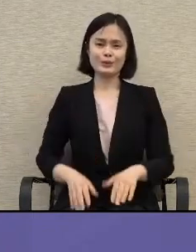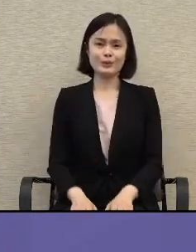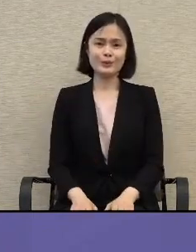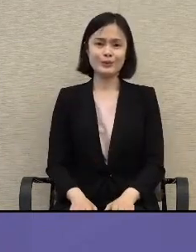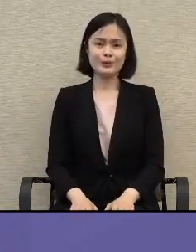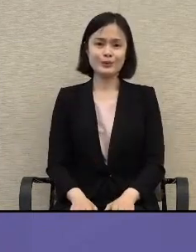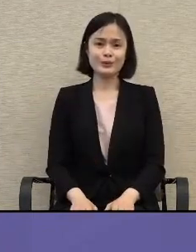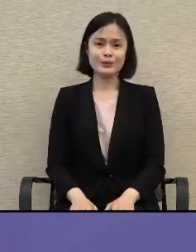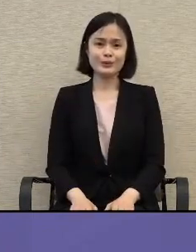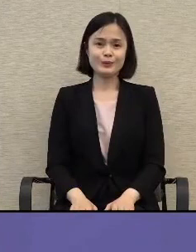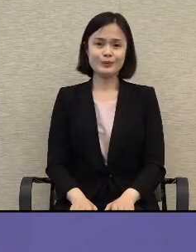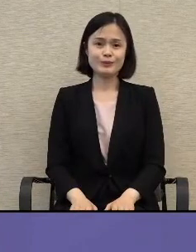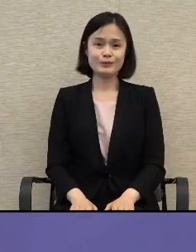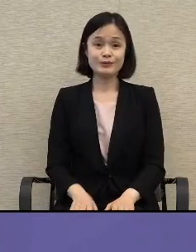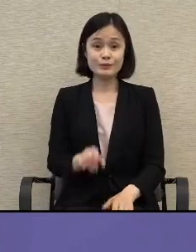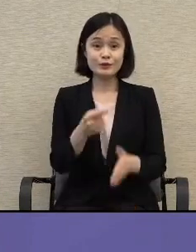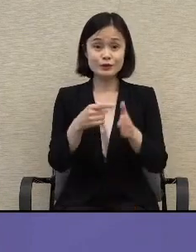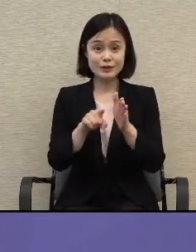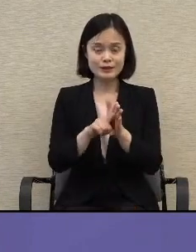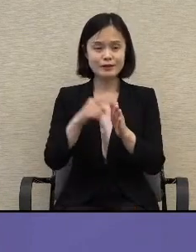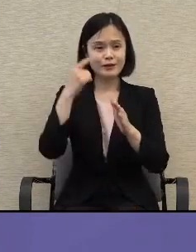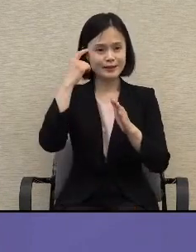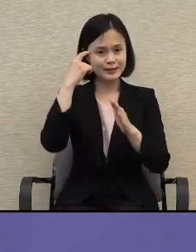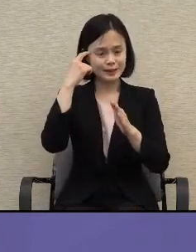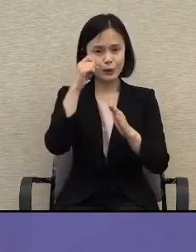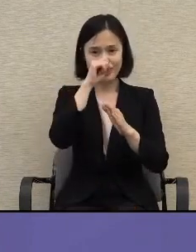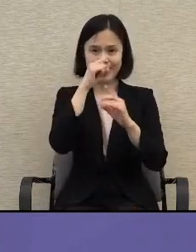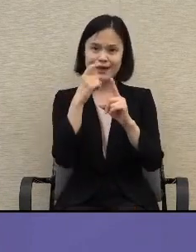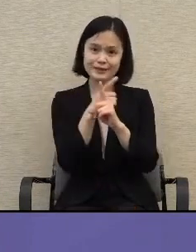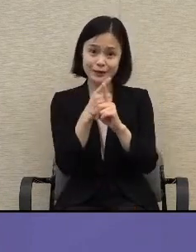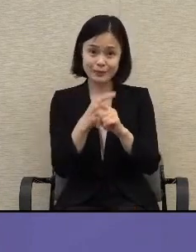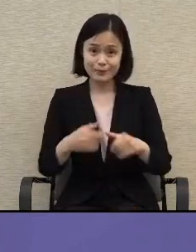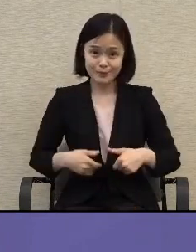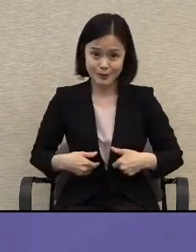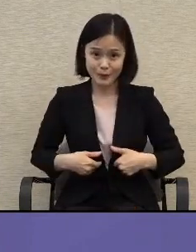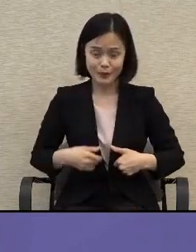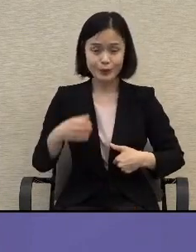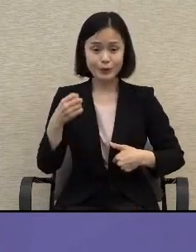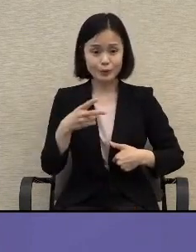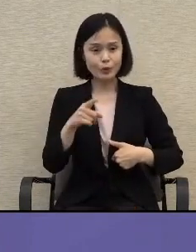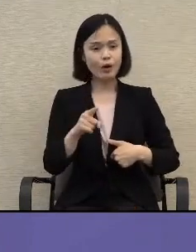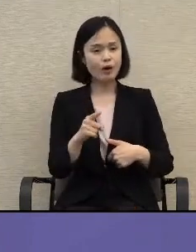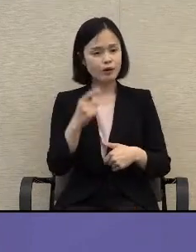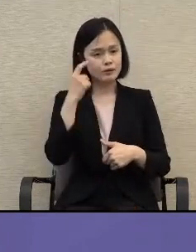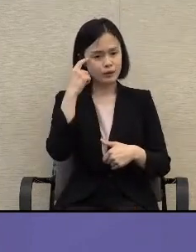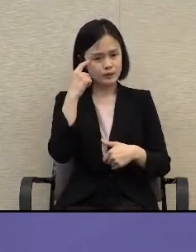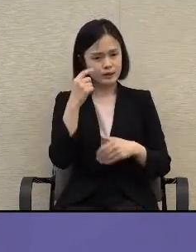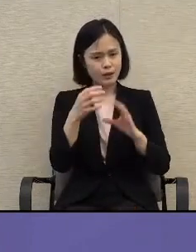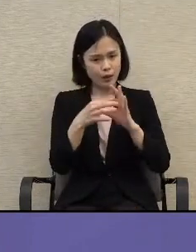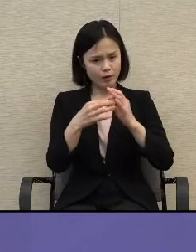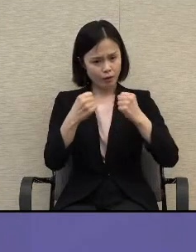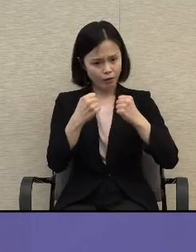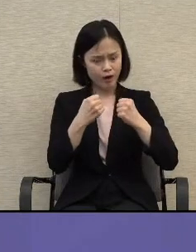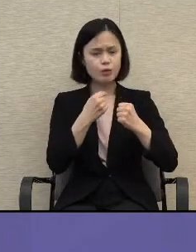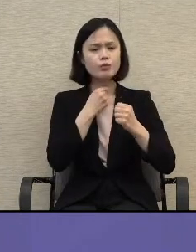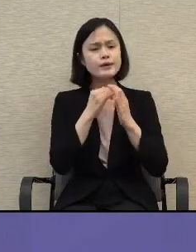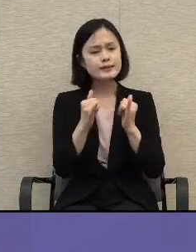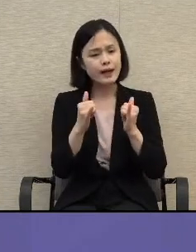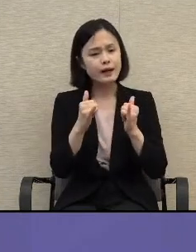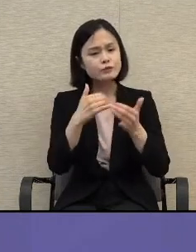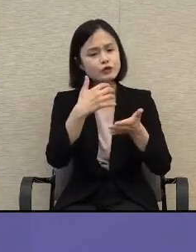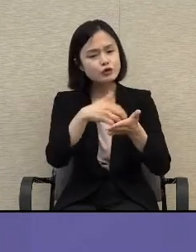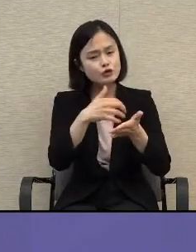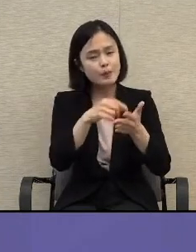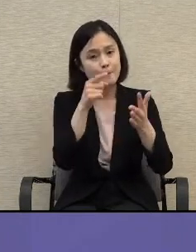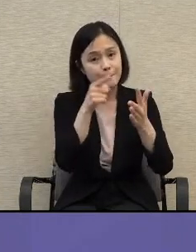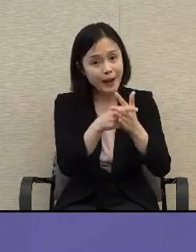그런 차원에서 이제 인식이 개선되어야 한다라는 점, 수요와 욕구라는 것들이 먼저 파악이 되어야 된다라는 점들을 말씀을 드리고 싶고,